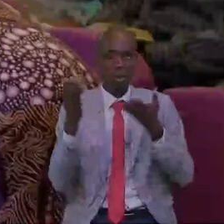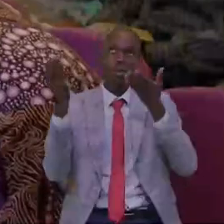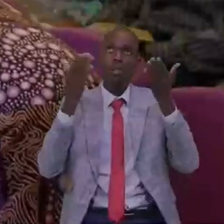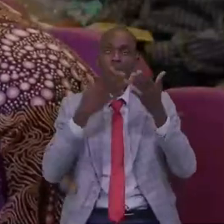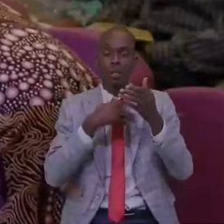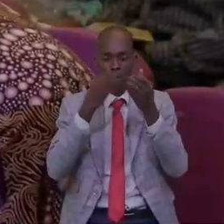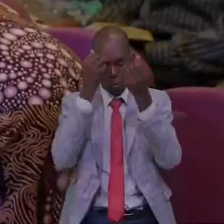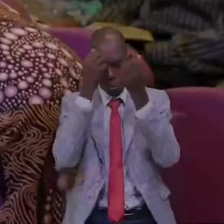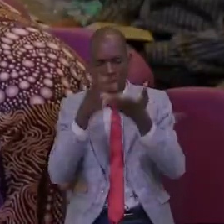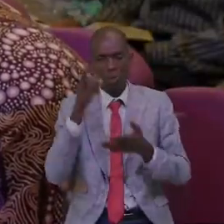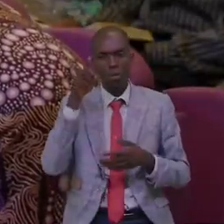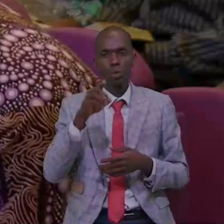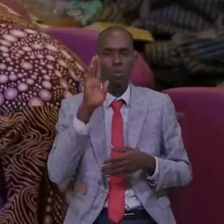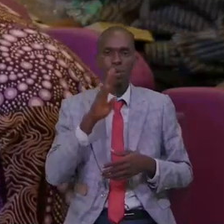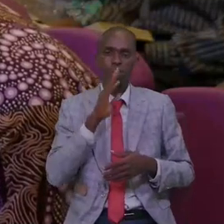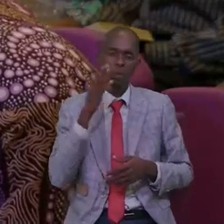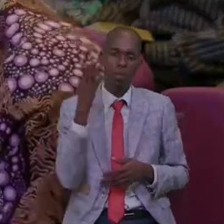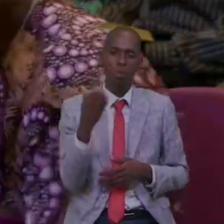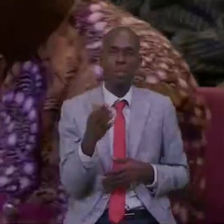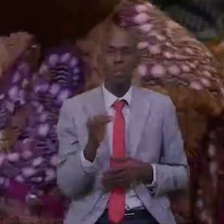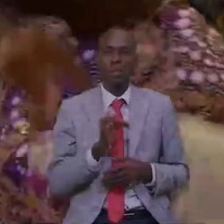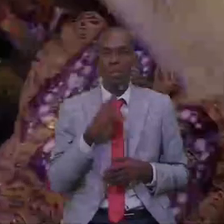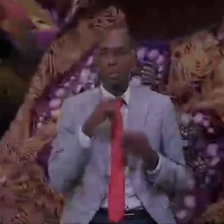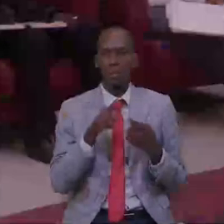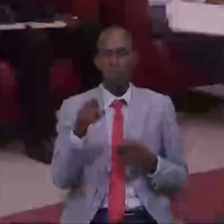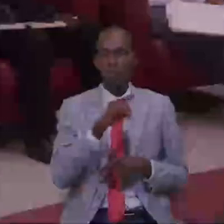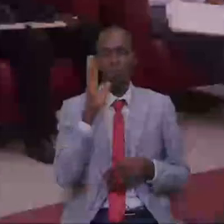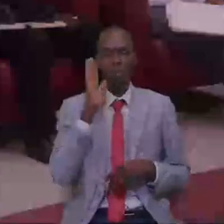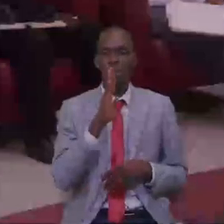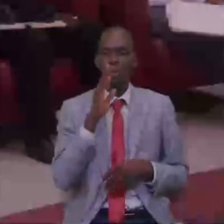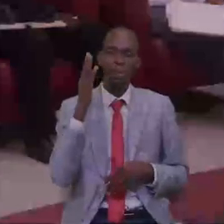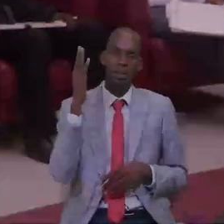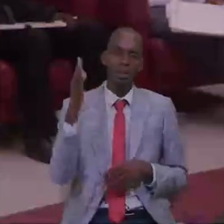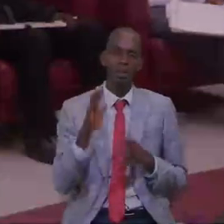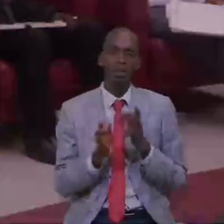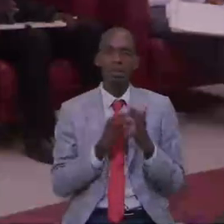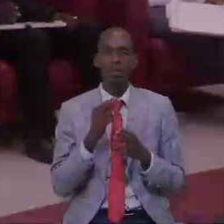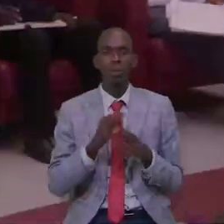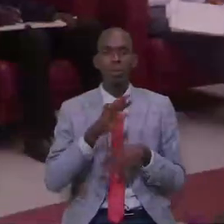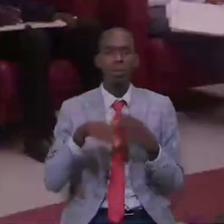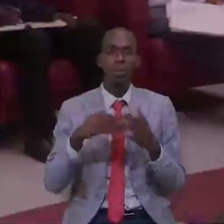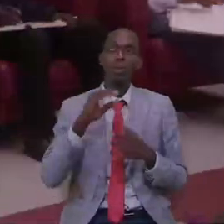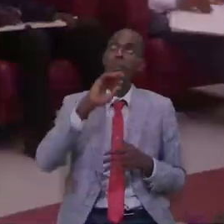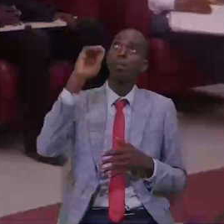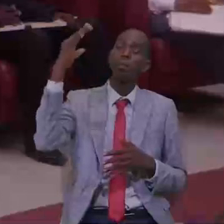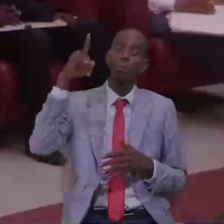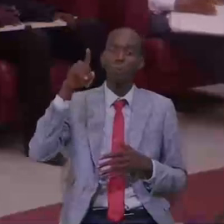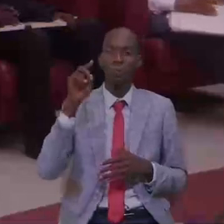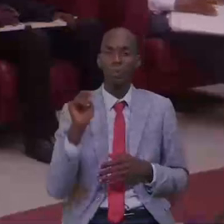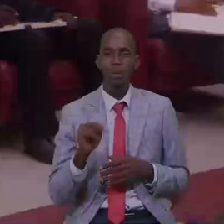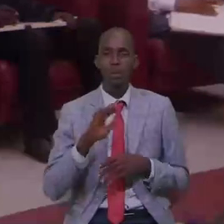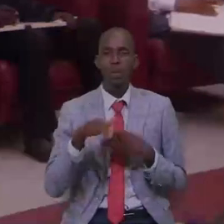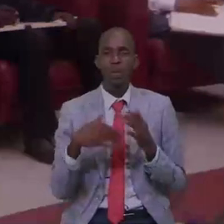là. Où êtes-vous? Je dis, vous serez là. Toute la grâce dont vous aurez besoin, toute la force dont vous avez